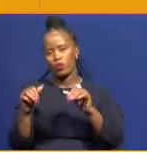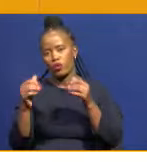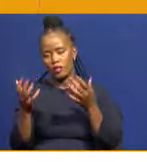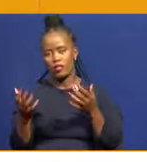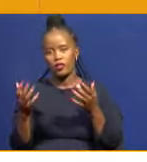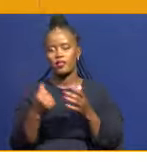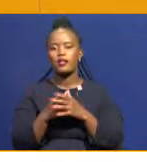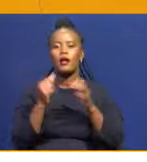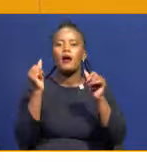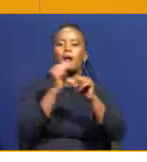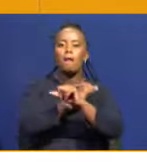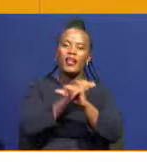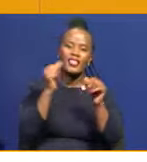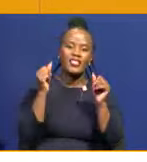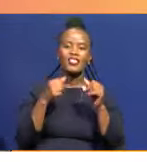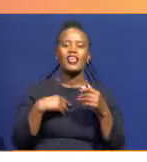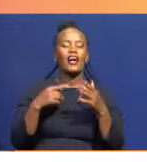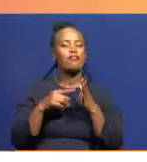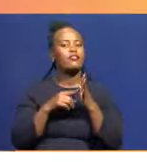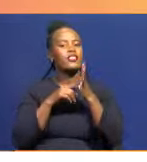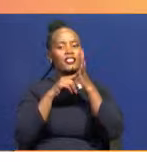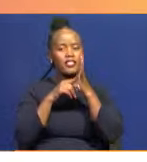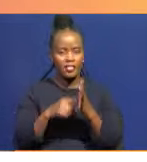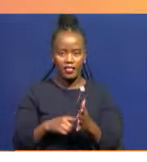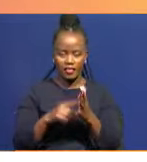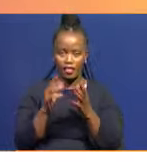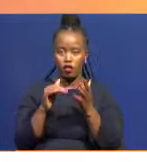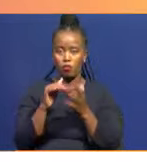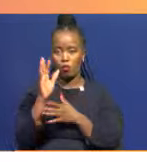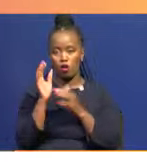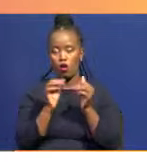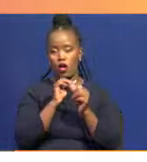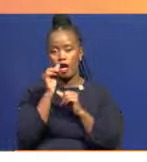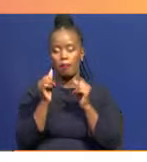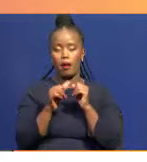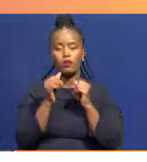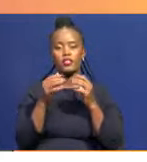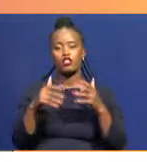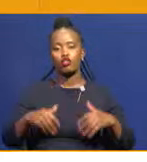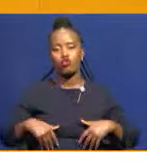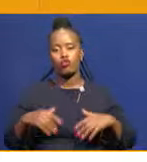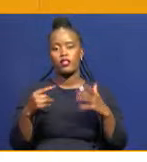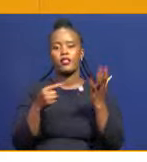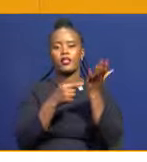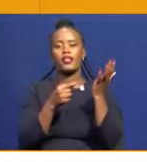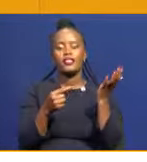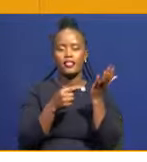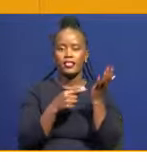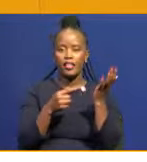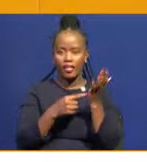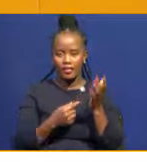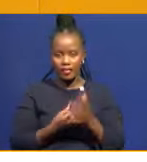kwamba rais amekuwa akisisitiza sana swala la digitali, vijana kwamba wakumbatie